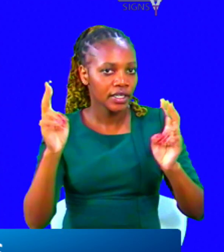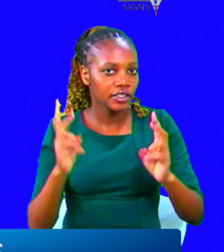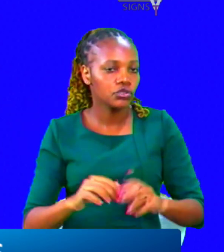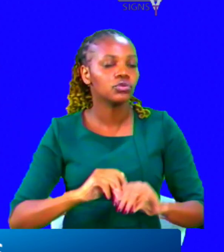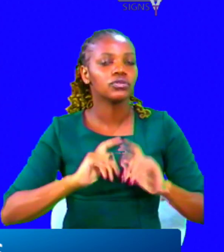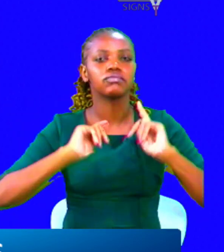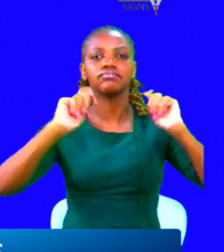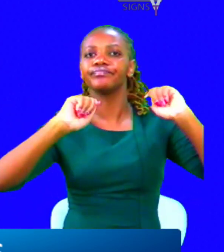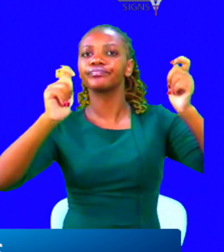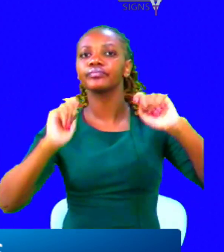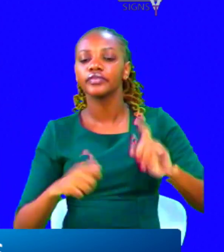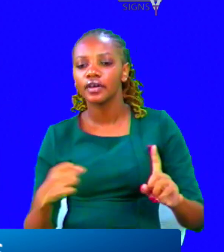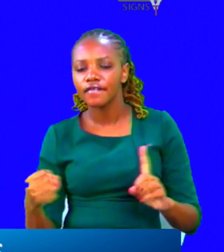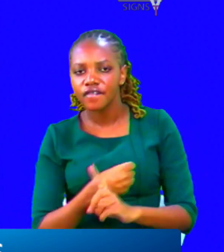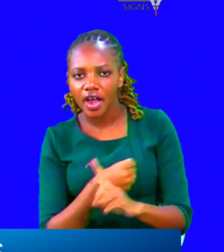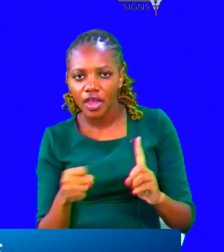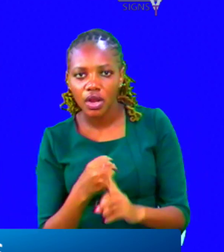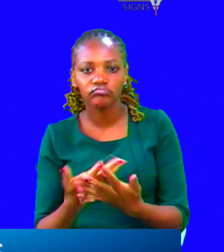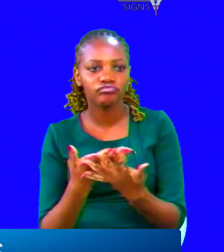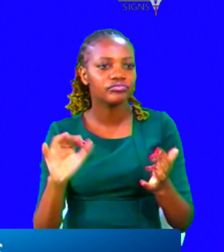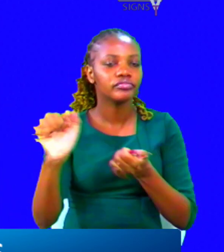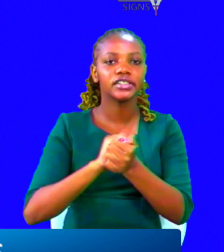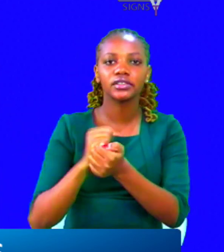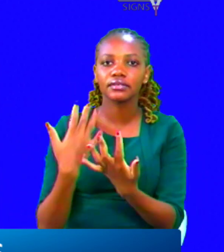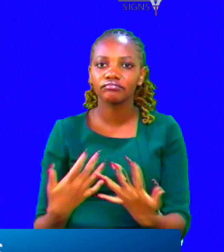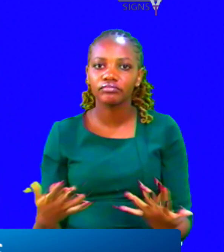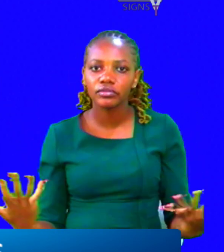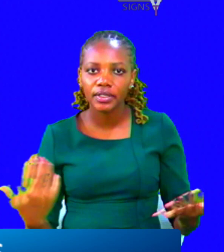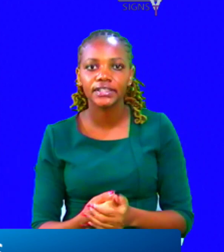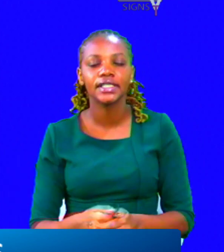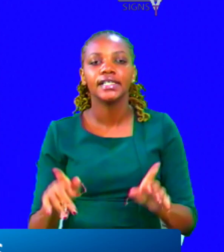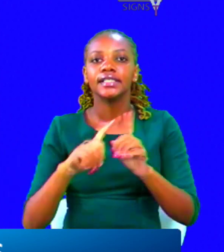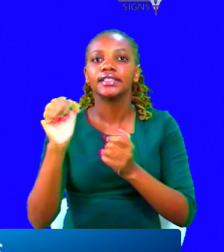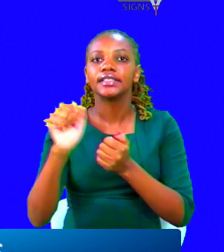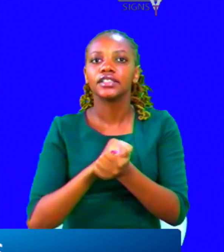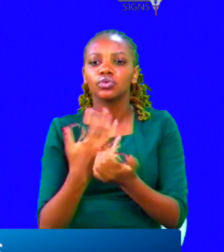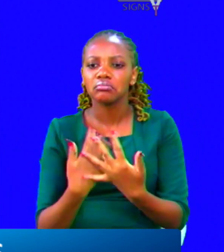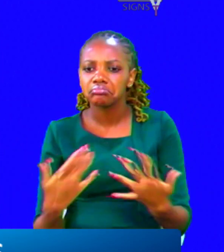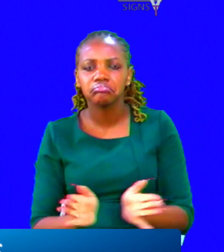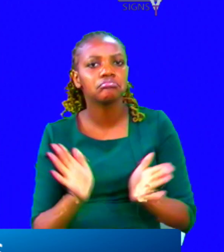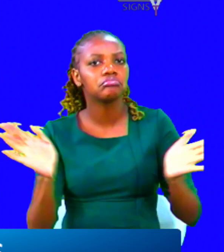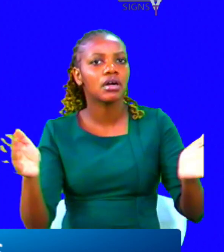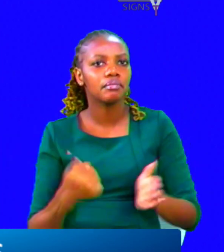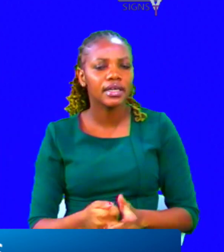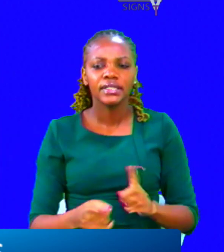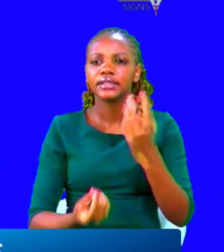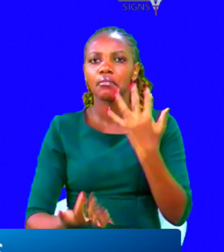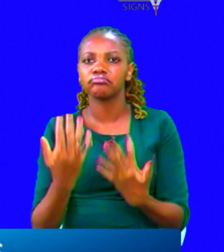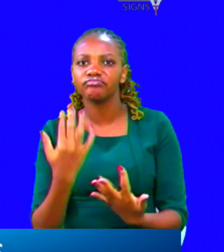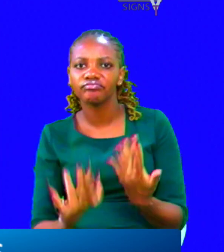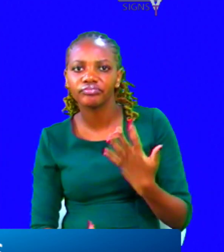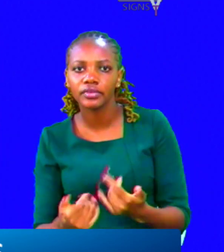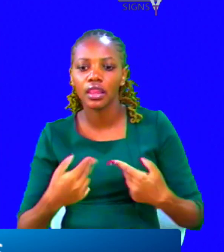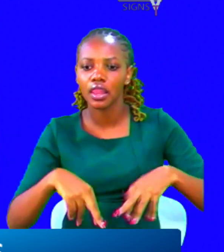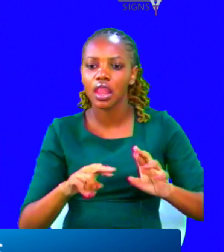ya maandamano ya fujo, ya kulete vita, kuharibu mali ya wananchi, kuharibu mali ya umma, ati